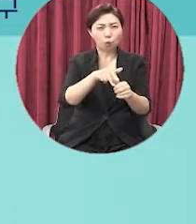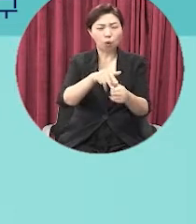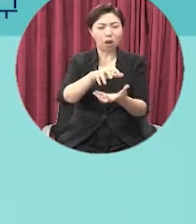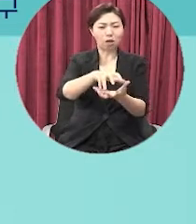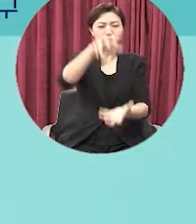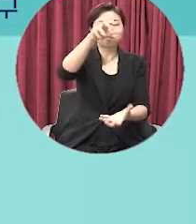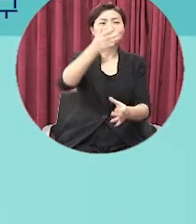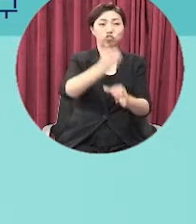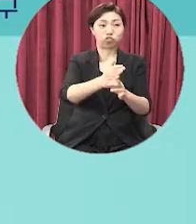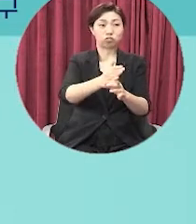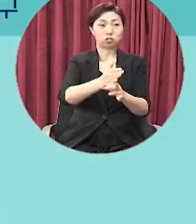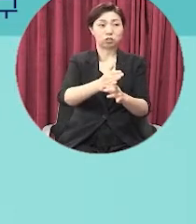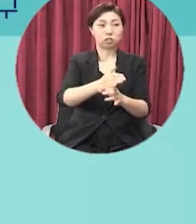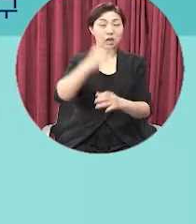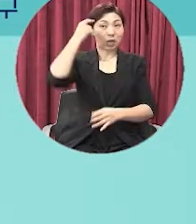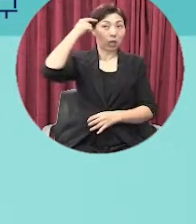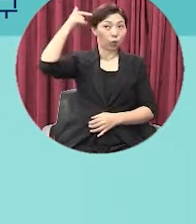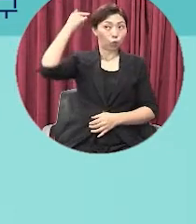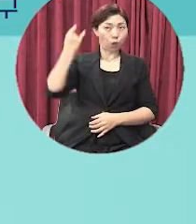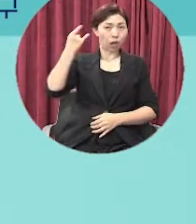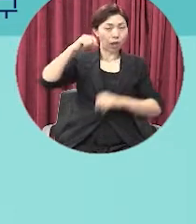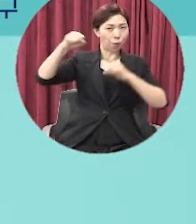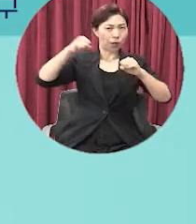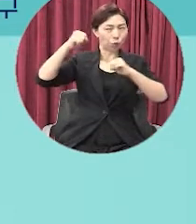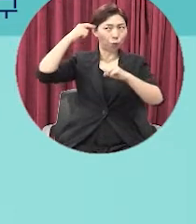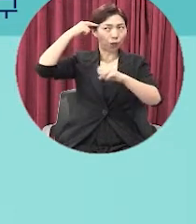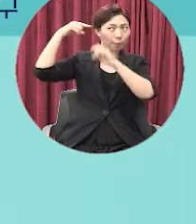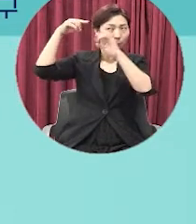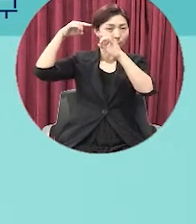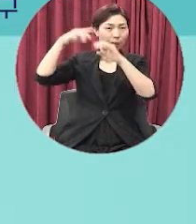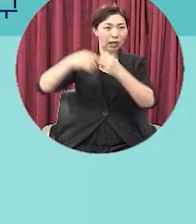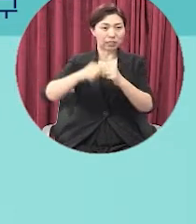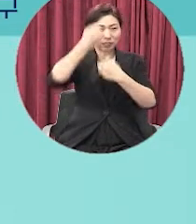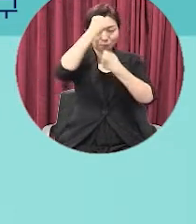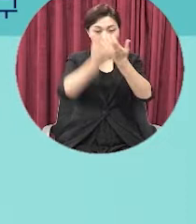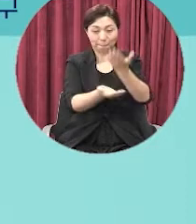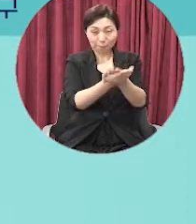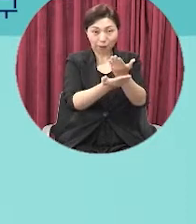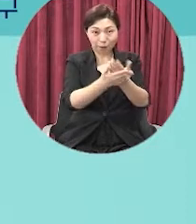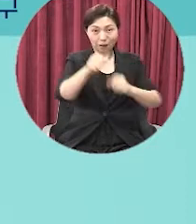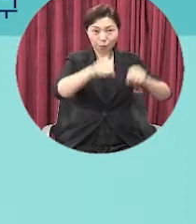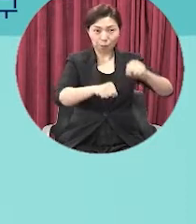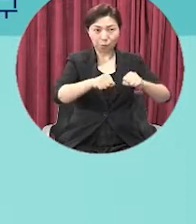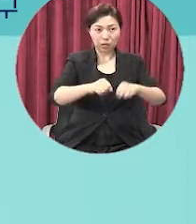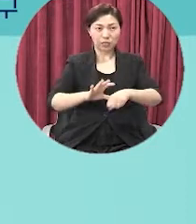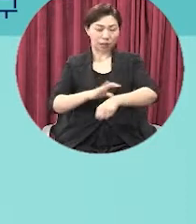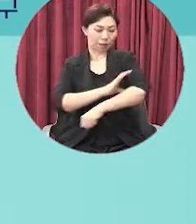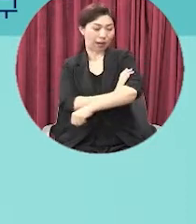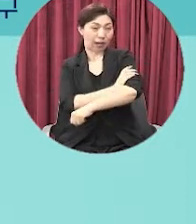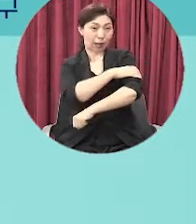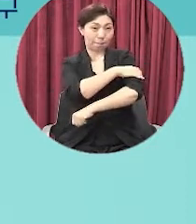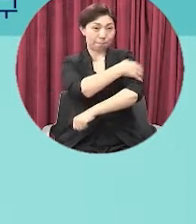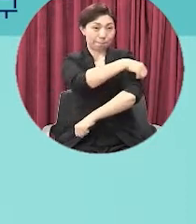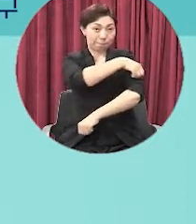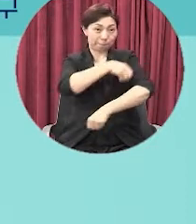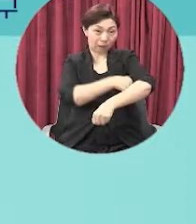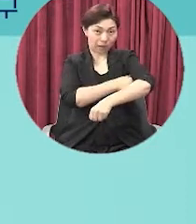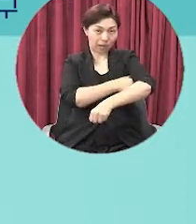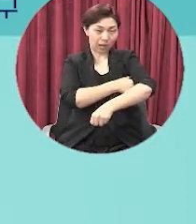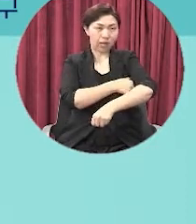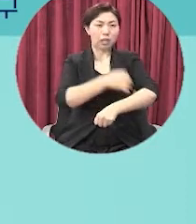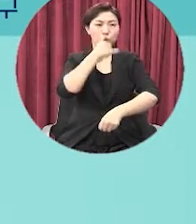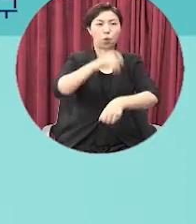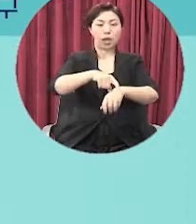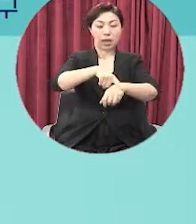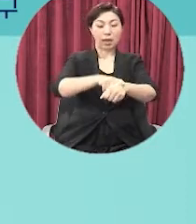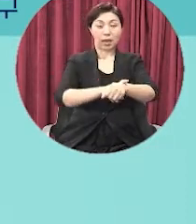첫 금 저게 선으로 뇌의 활동도 를 보는 것에서 부터 깔창은 말씀 합본 마음 앤디는 다양한 씬 얻을에 체계를 다채널 면서